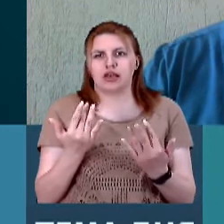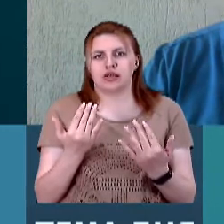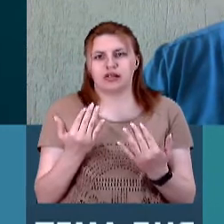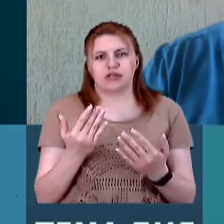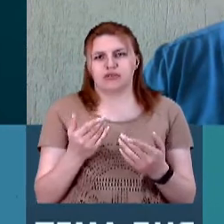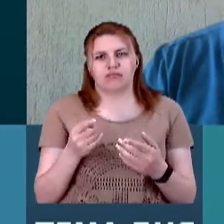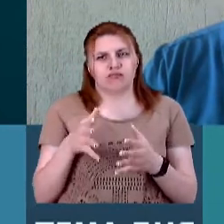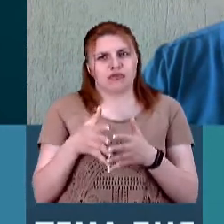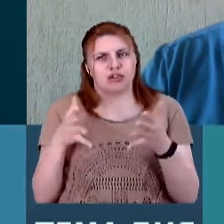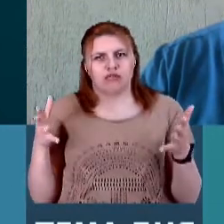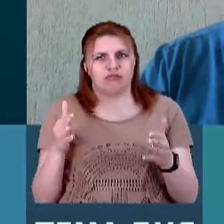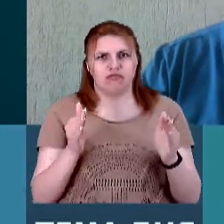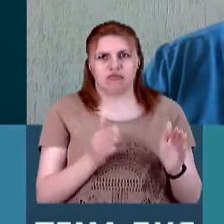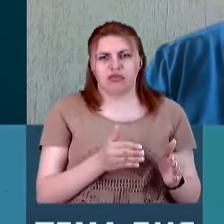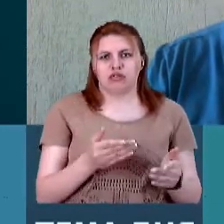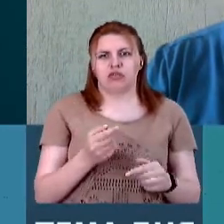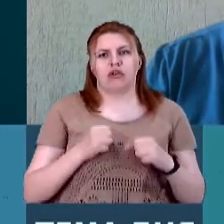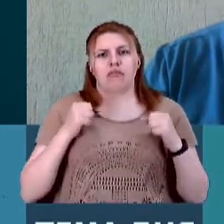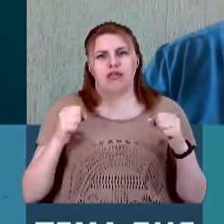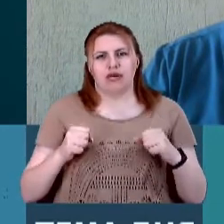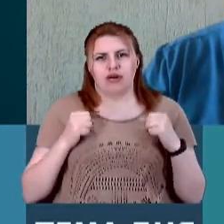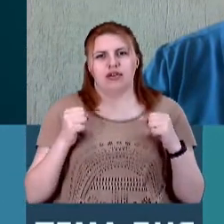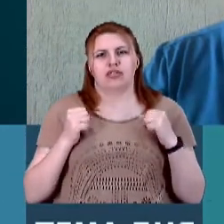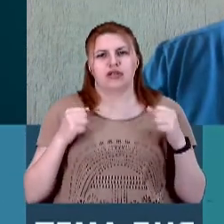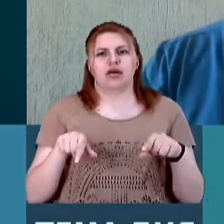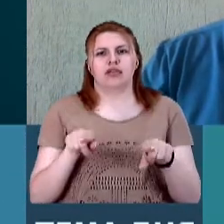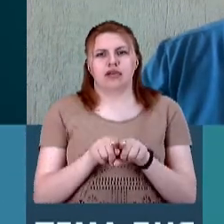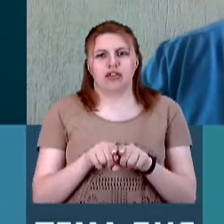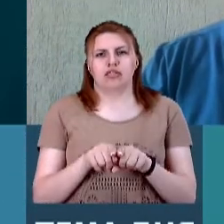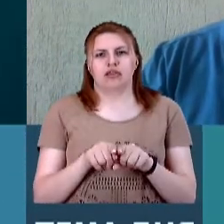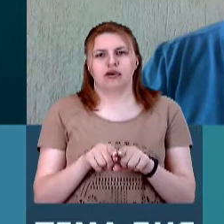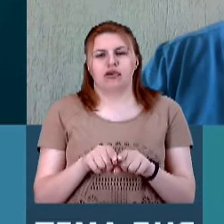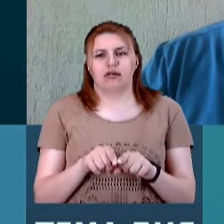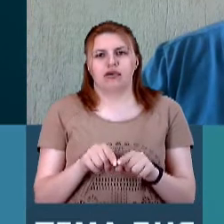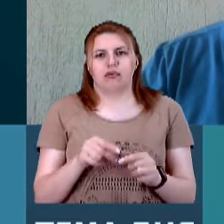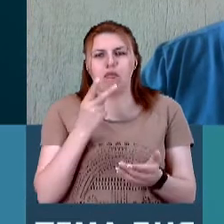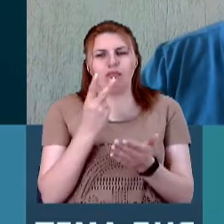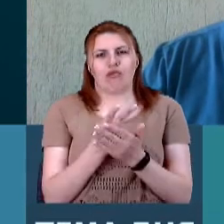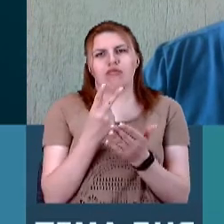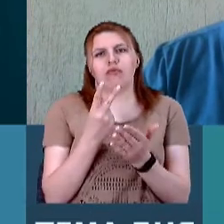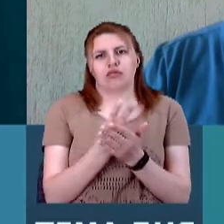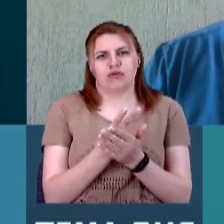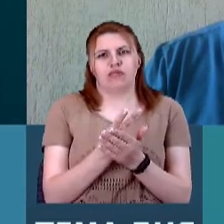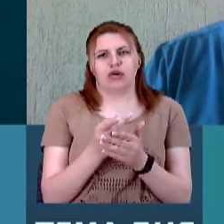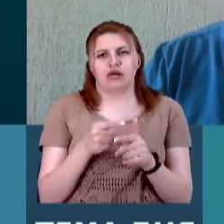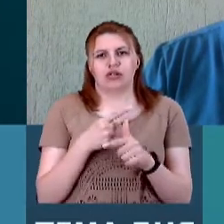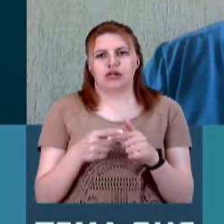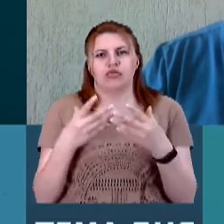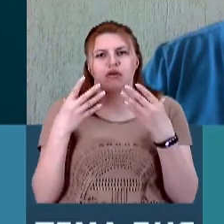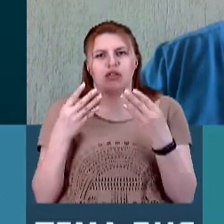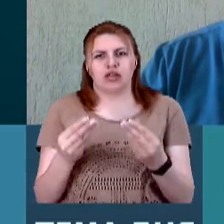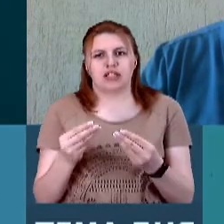Тут йдеться про те, що намагалися, скажімо так, таким чином продемонструвати чи то натиснути на